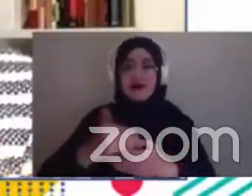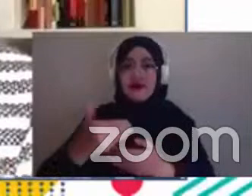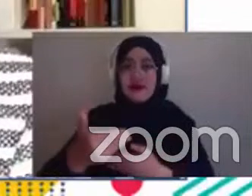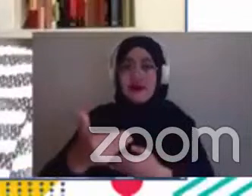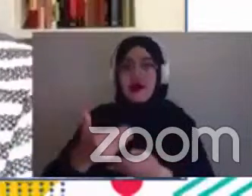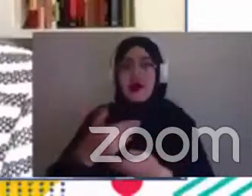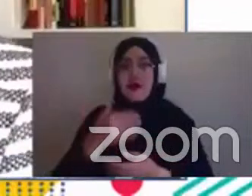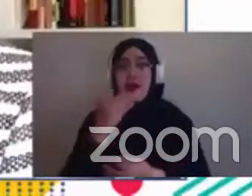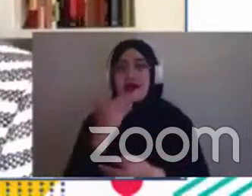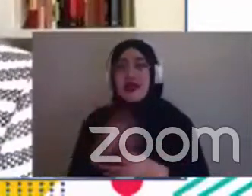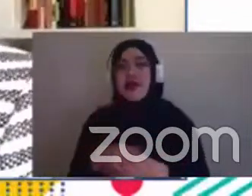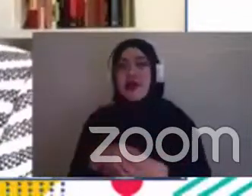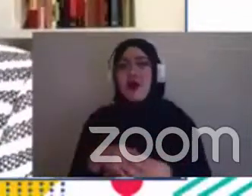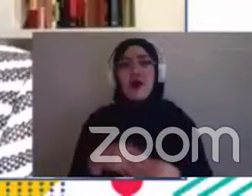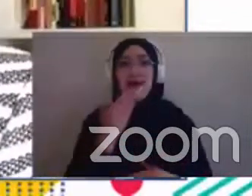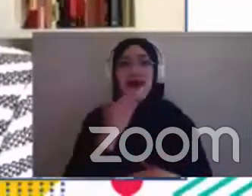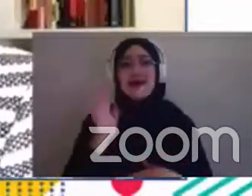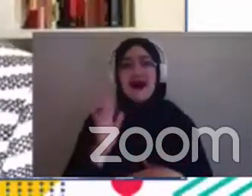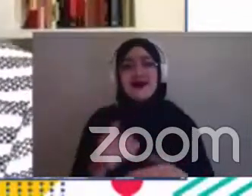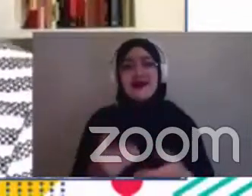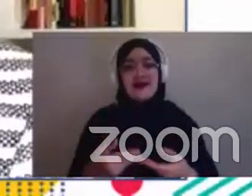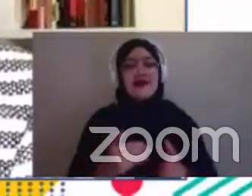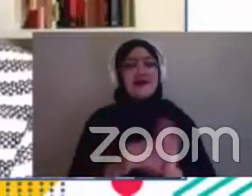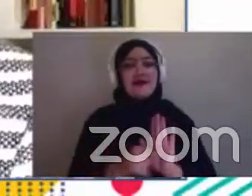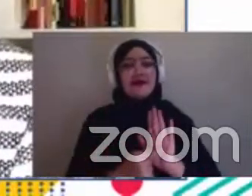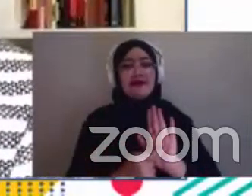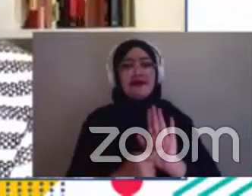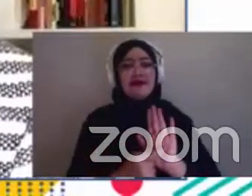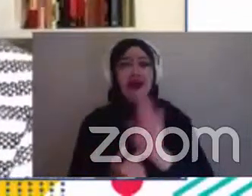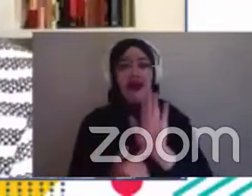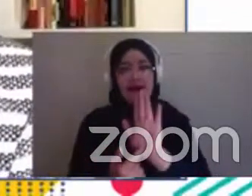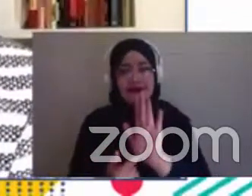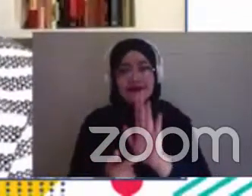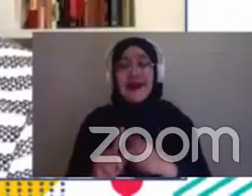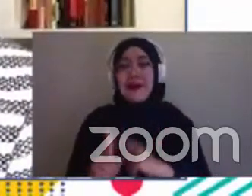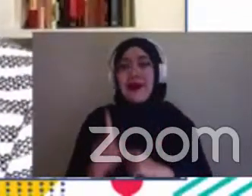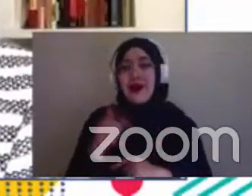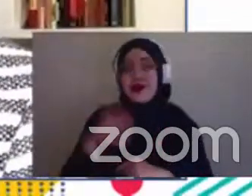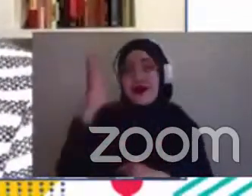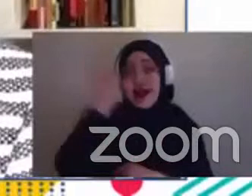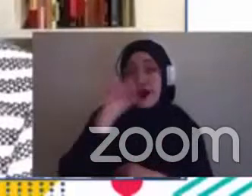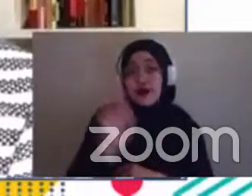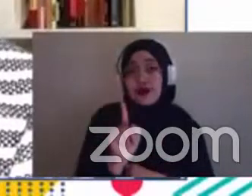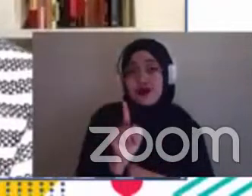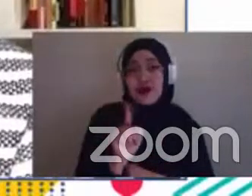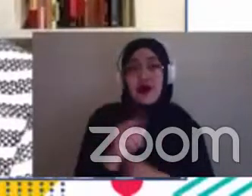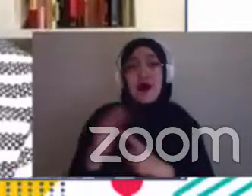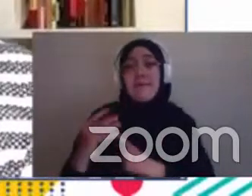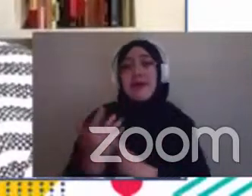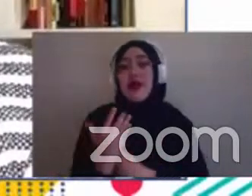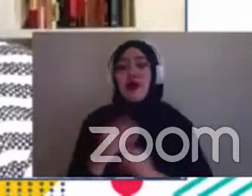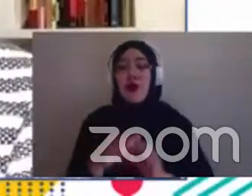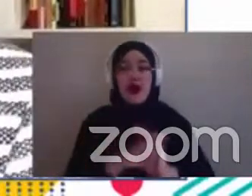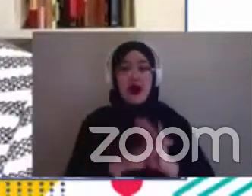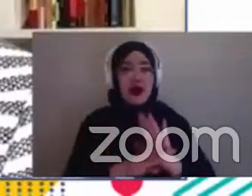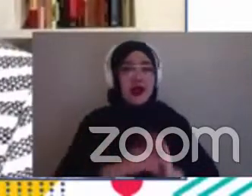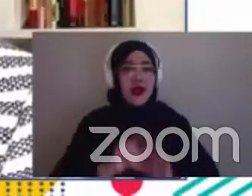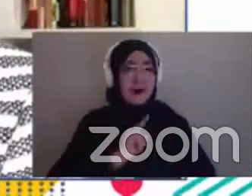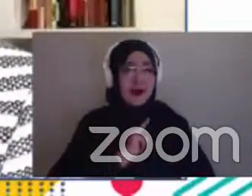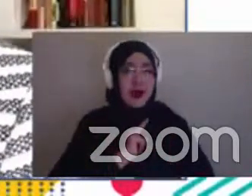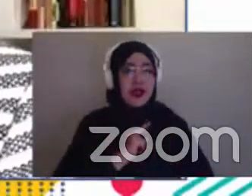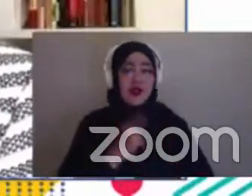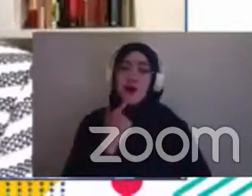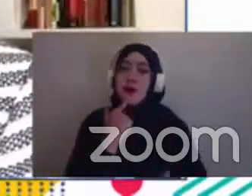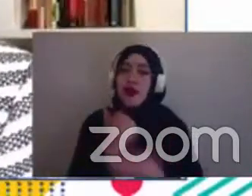permisif, sehingga mungkin kami juga sekaligus menutup ingin mengingatkan bahwa perlindungan data pribadi amat sangat penting dan